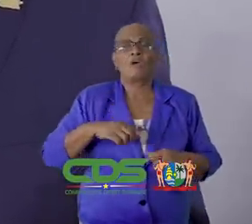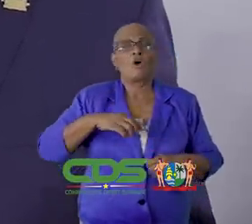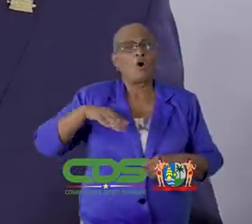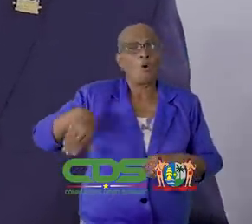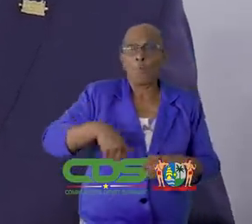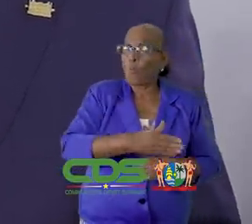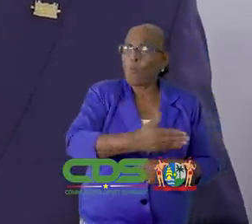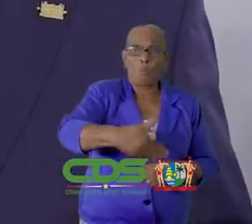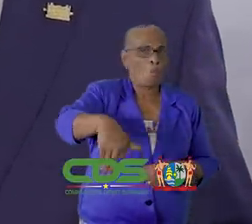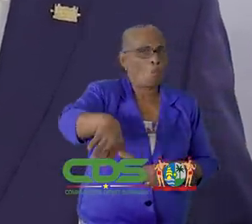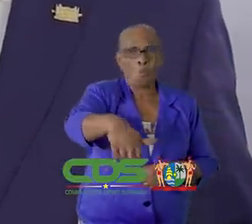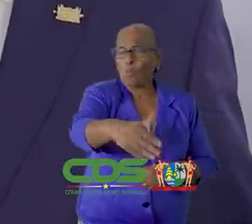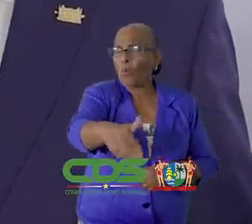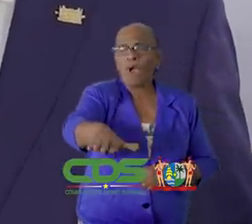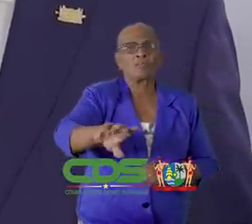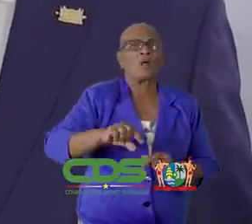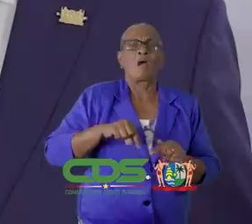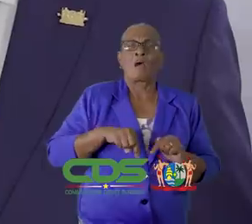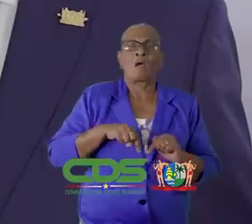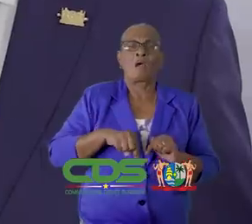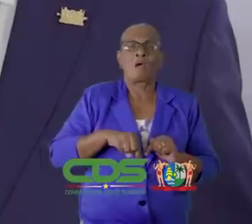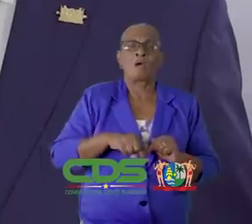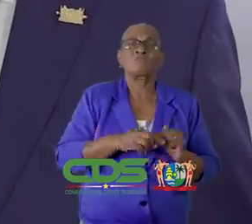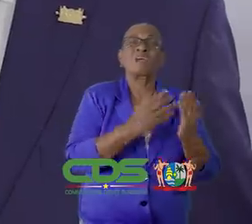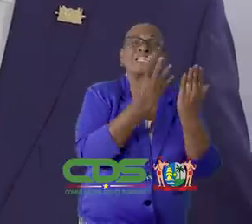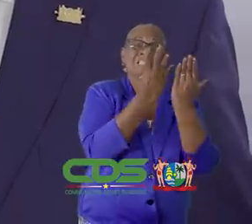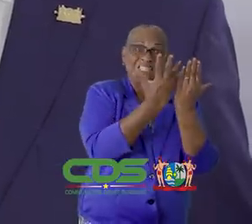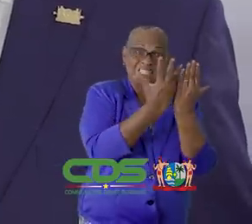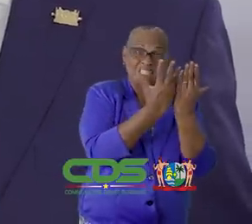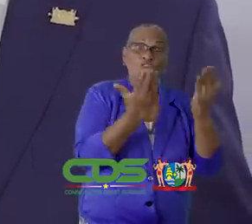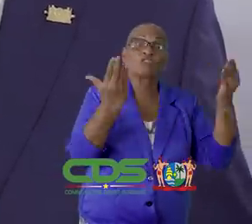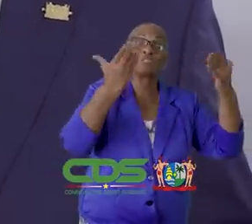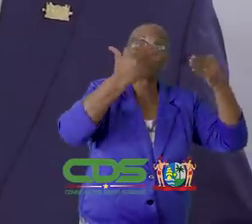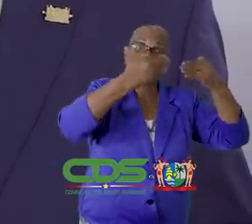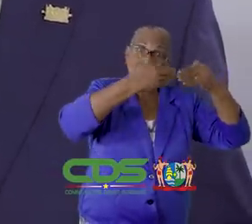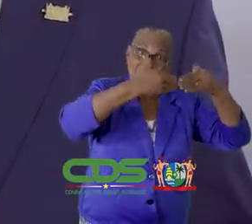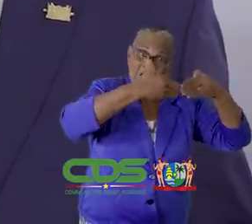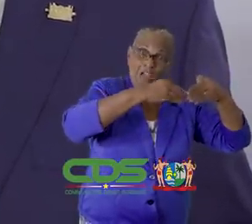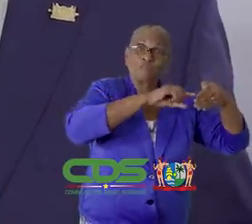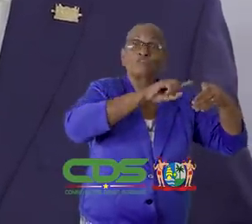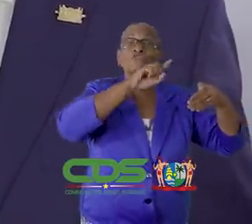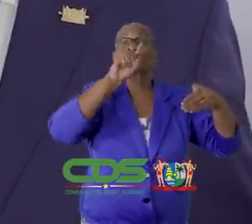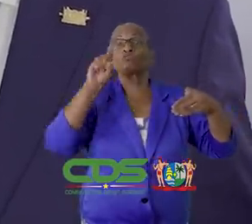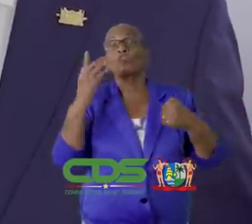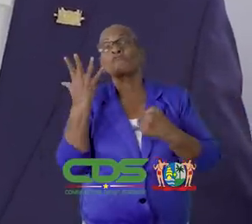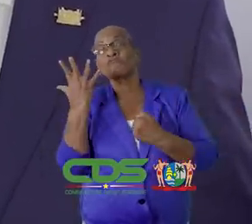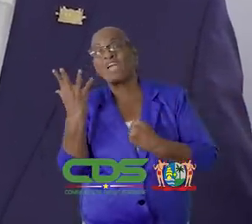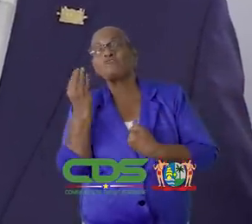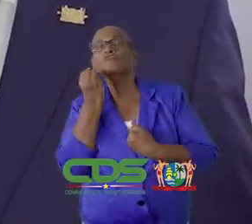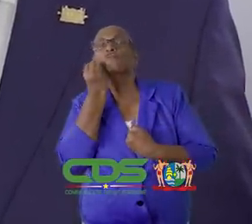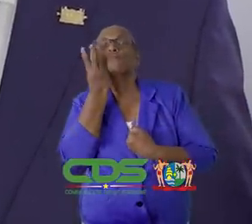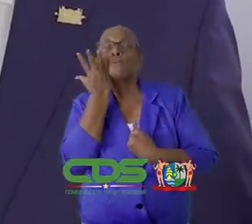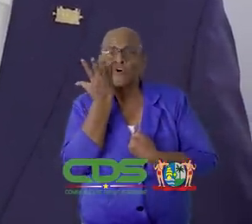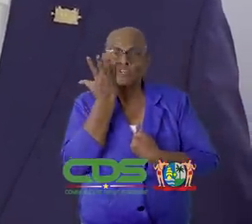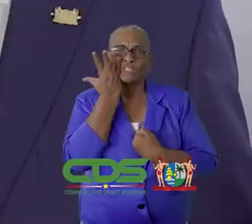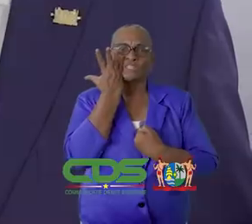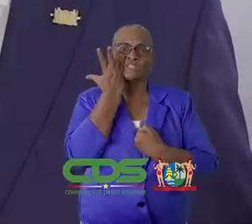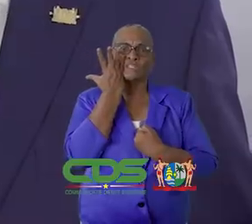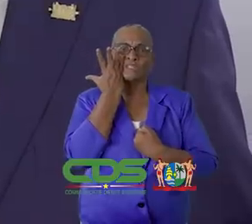Het uitgaansverbod is thans ingesteld van 10 uur 's avonds tot 5 uur in de